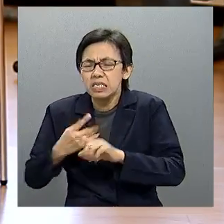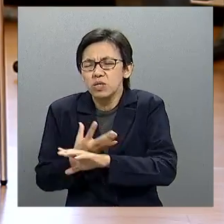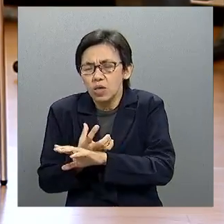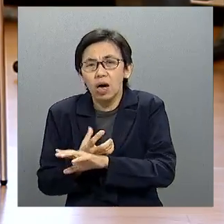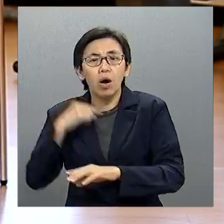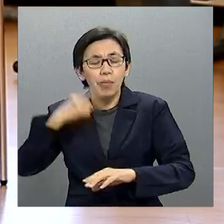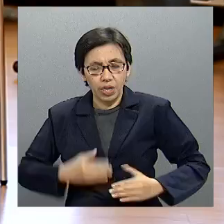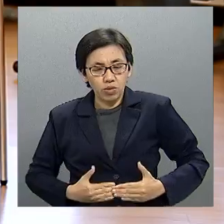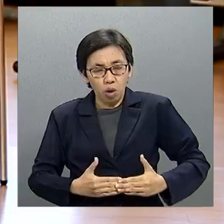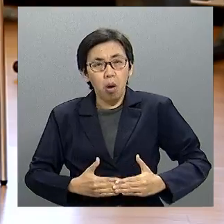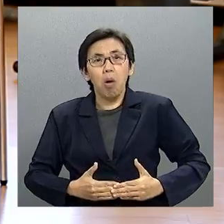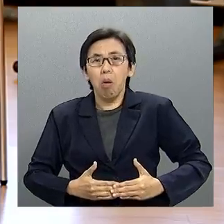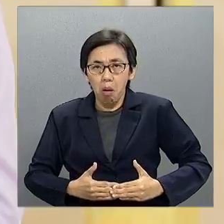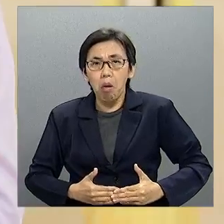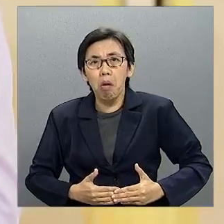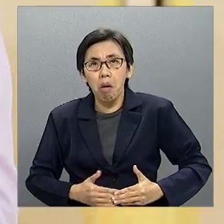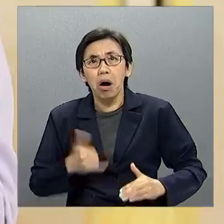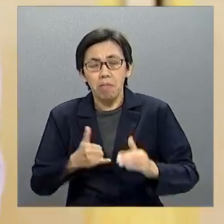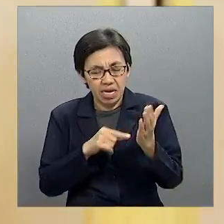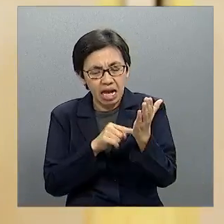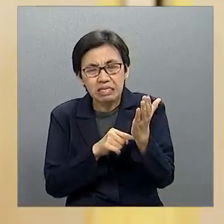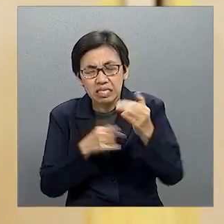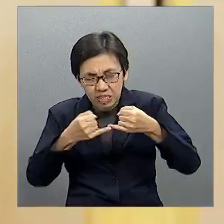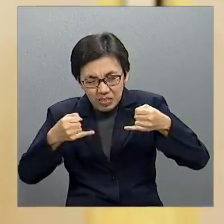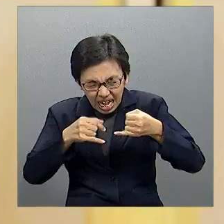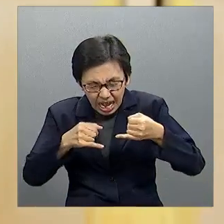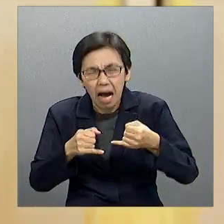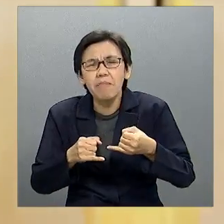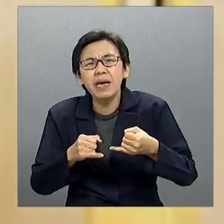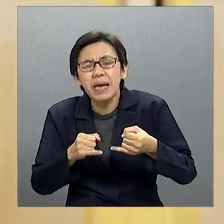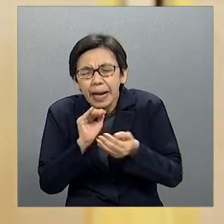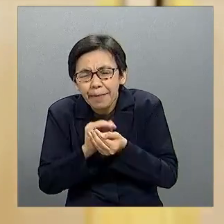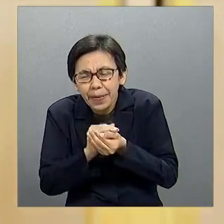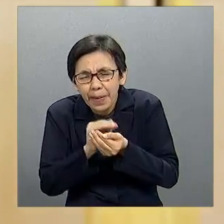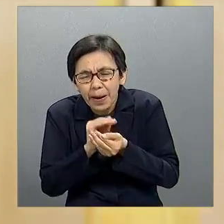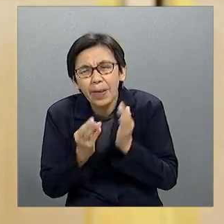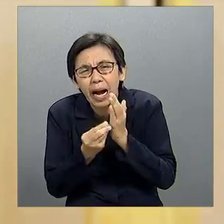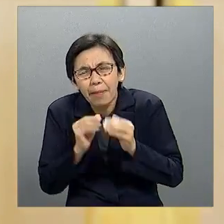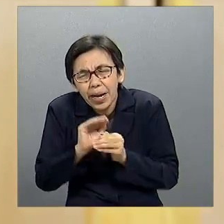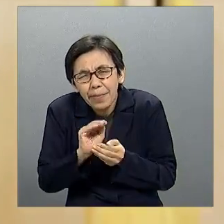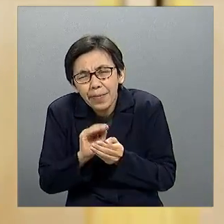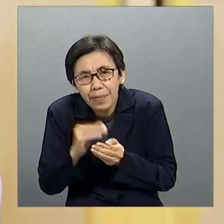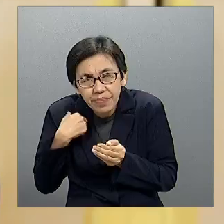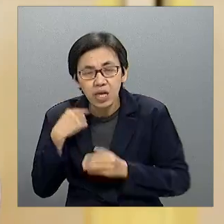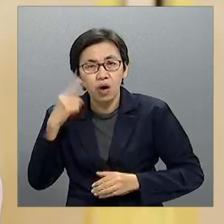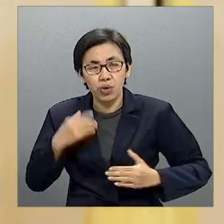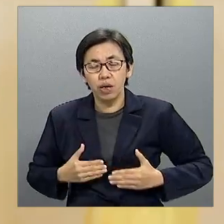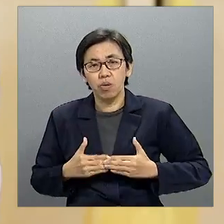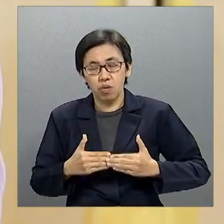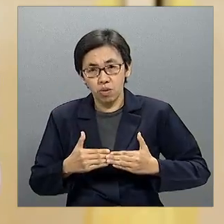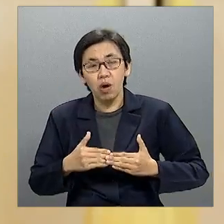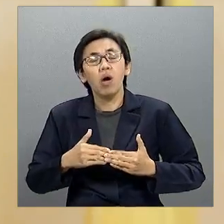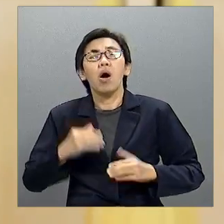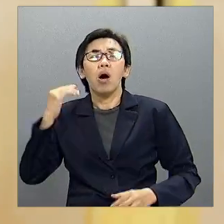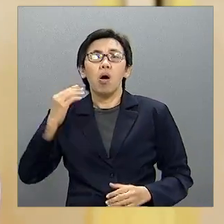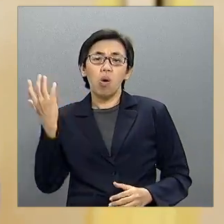อกาสที่จะเป็นพังผืดที่ข้อมือได ้ นะครับสตรีตั้งครรภ์นะคนอ้วนนะครับคนที่เป็นเบาหวานนะครับคน